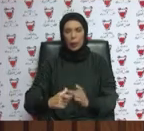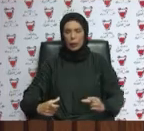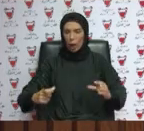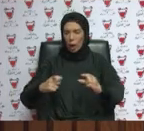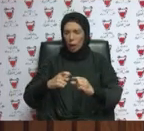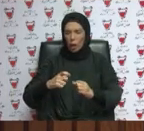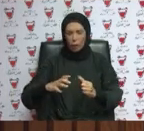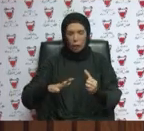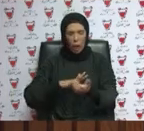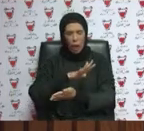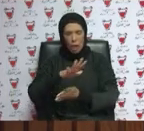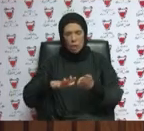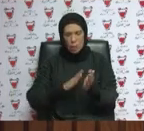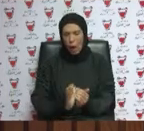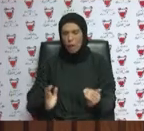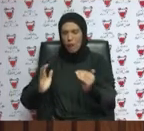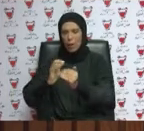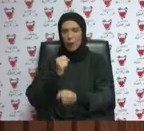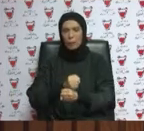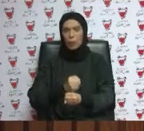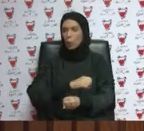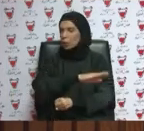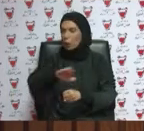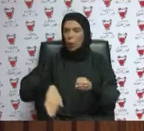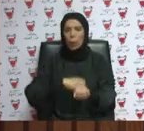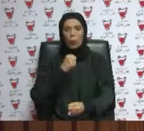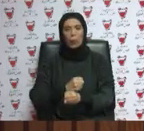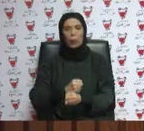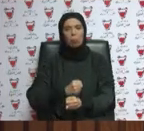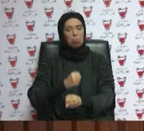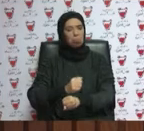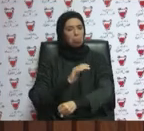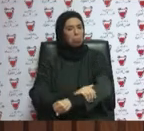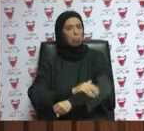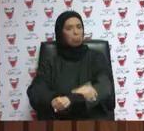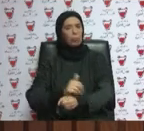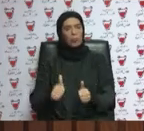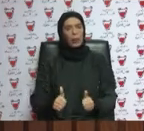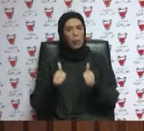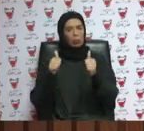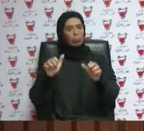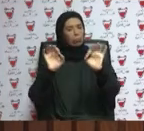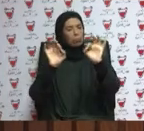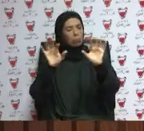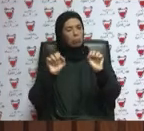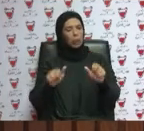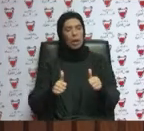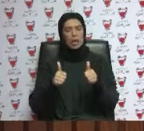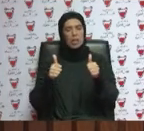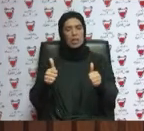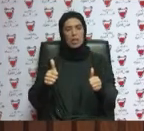هذه وفريق العمل، والشكر أيضا لكل من يعمل بكل جهد لأجل سلامة هذا الوطن وكل من